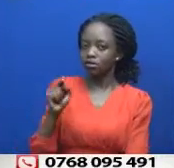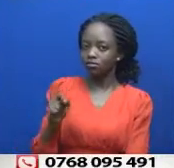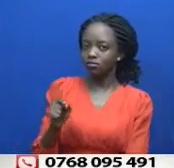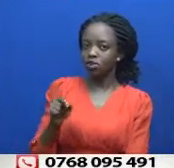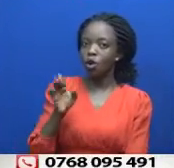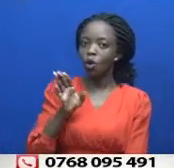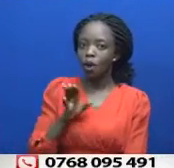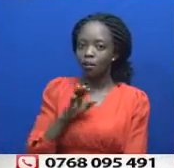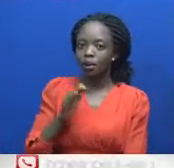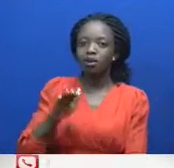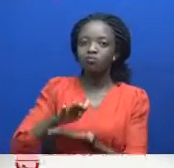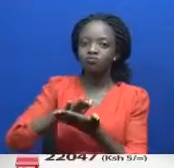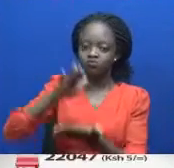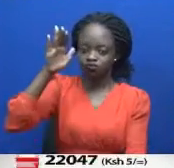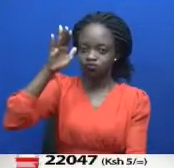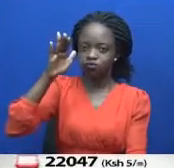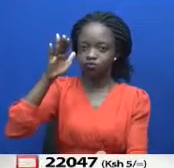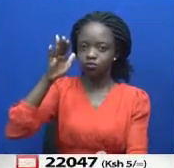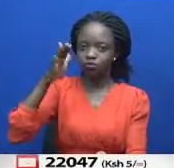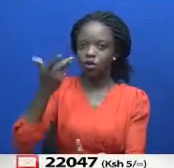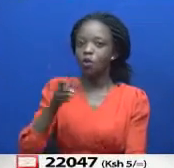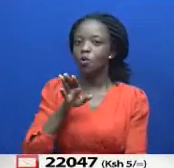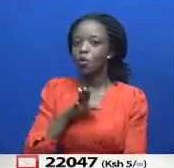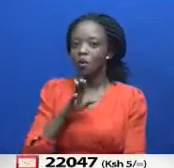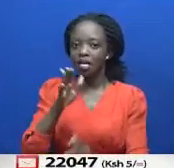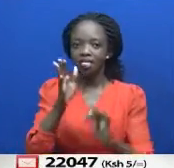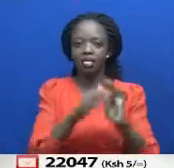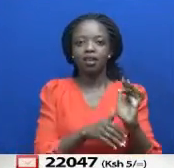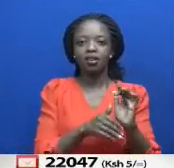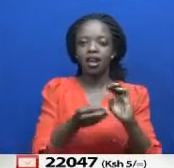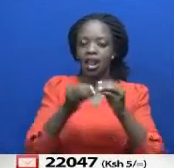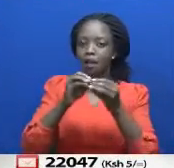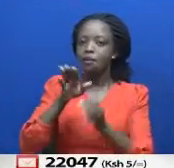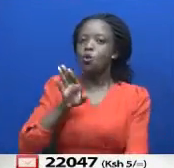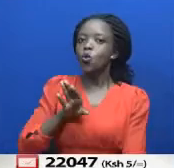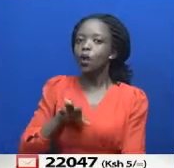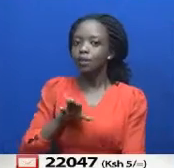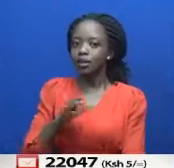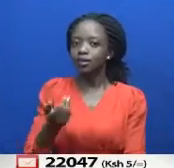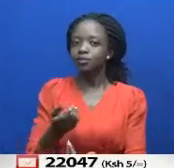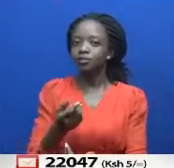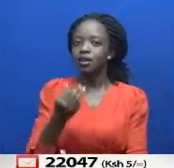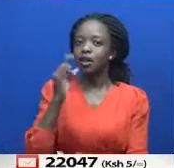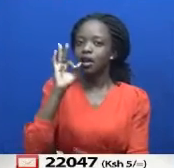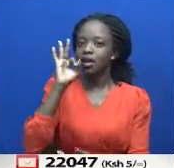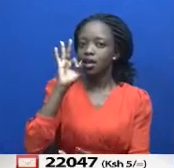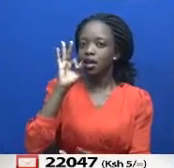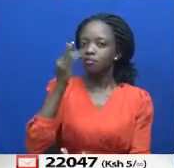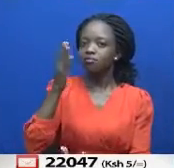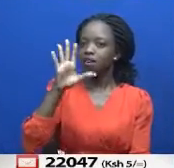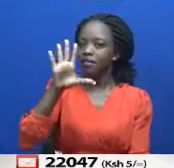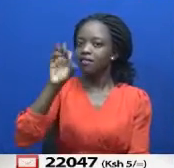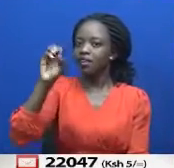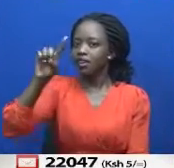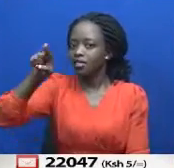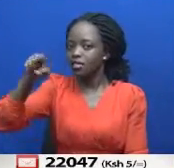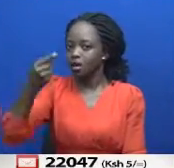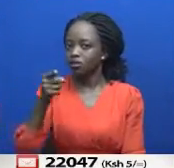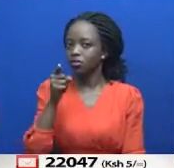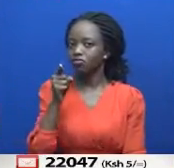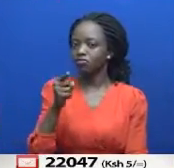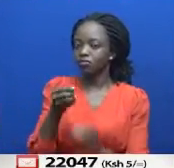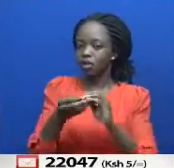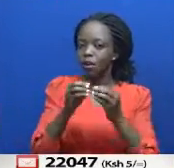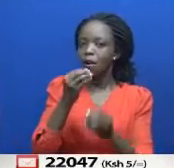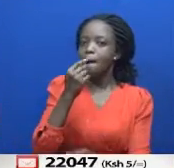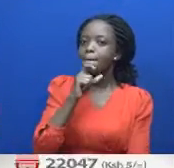kike kiwazidi ama ikiwa piku jinsia ya kiume, idadi ya kike ikiwa ni 500,000 ama nusu milioni, huku idadi ya